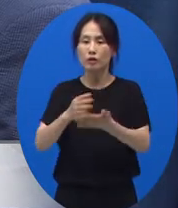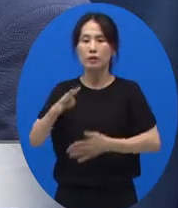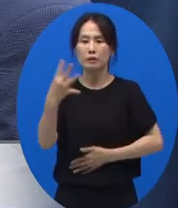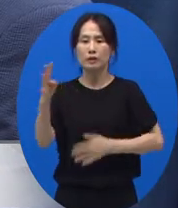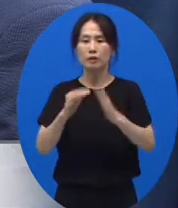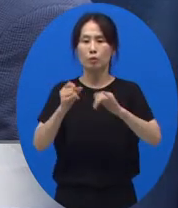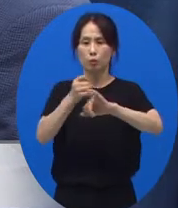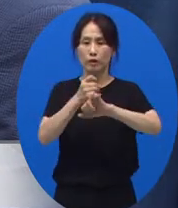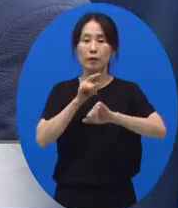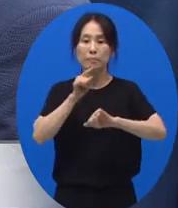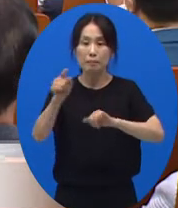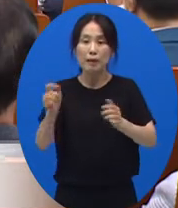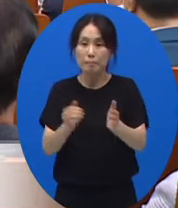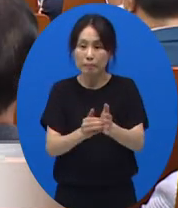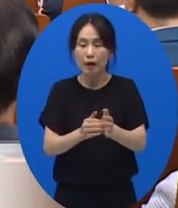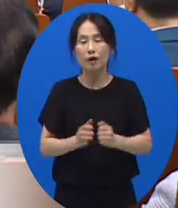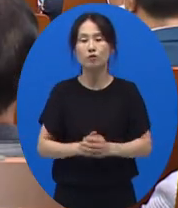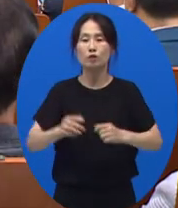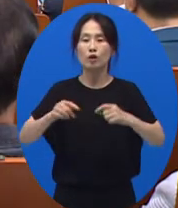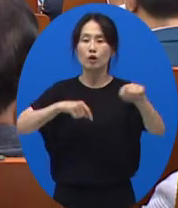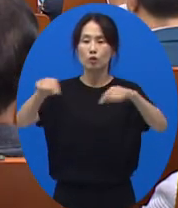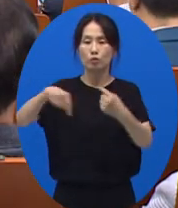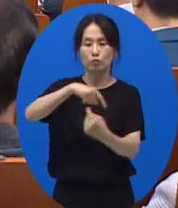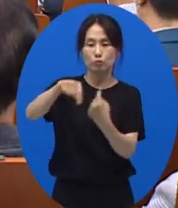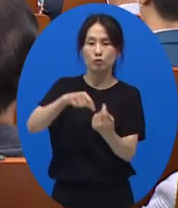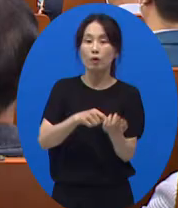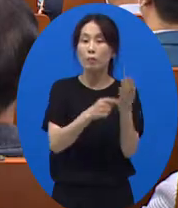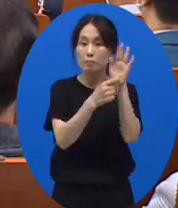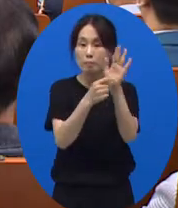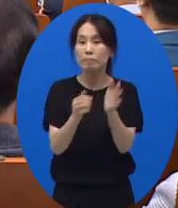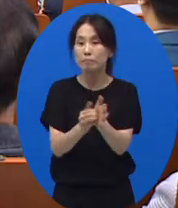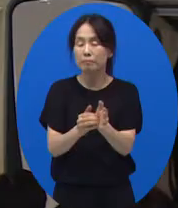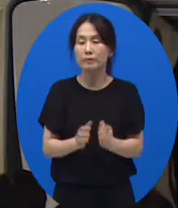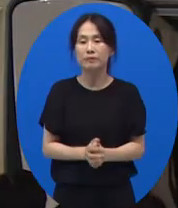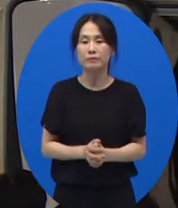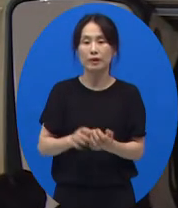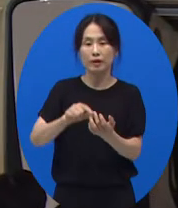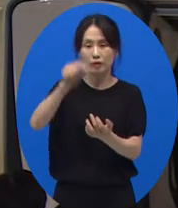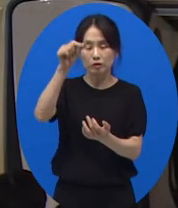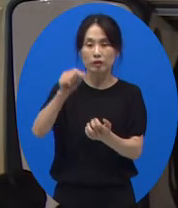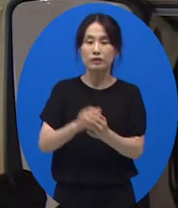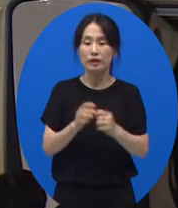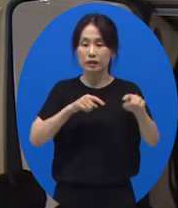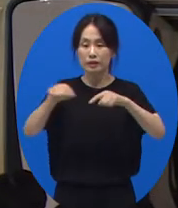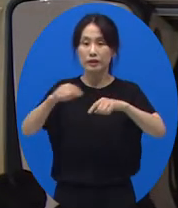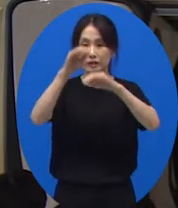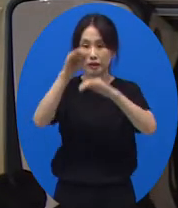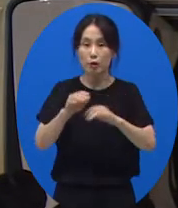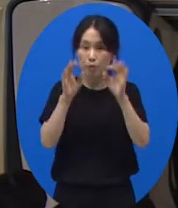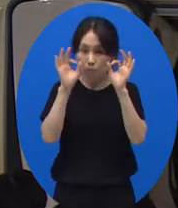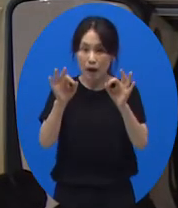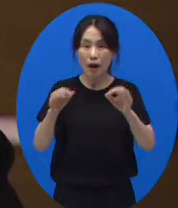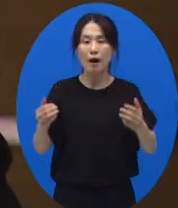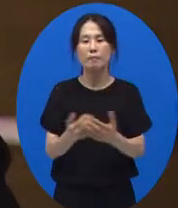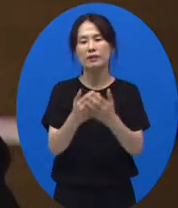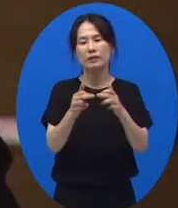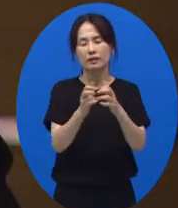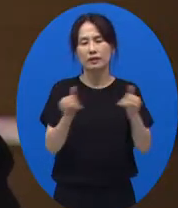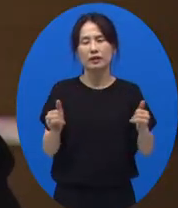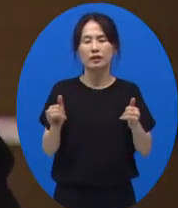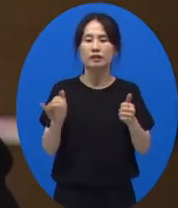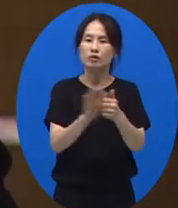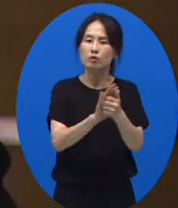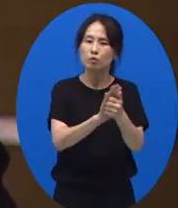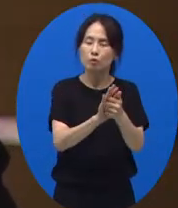선정하고 민선 8기 도정의 운영 방향을 제시했습니다. 선정된 공약과 정책과제를 살펴보면 발달장애인과 가족의